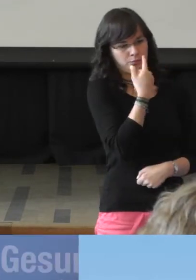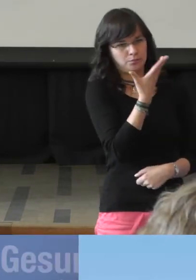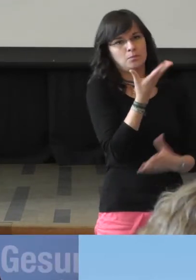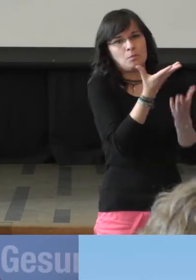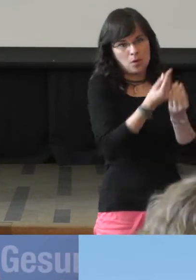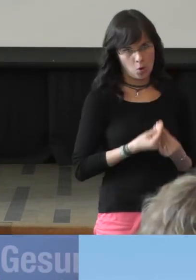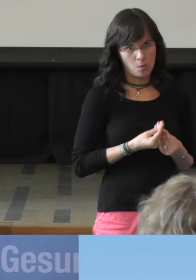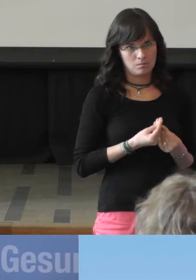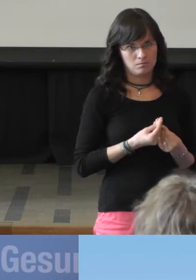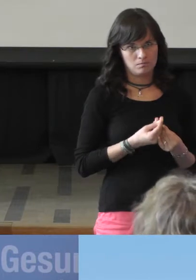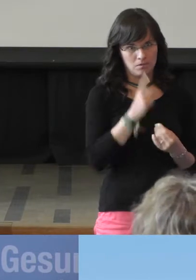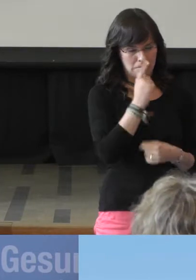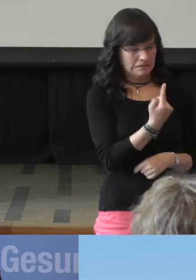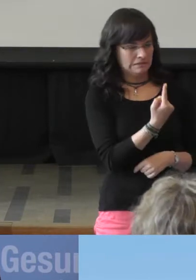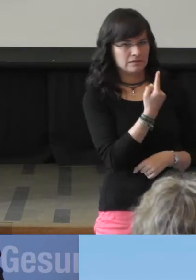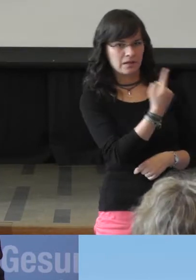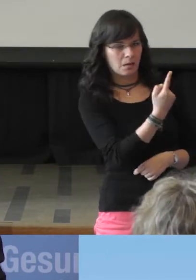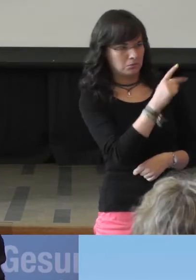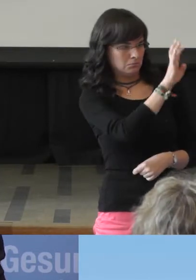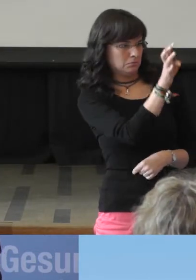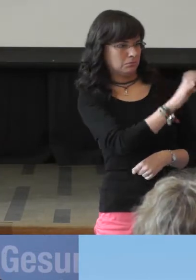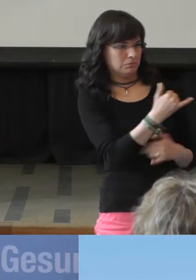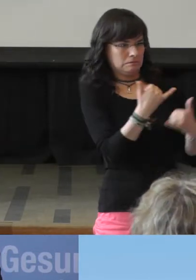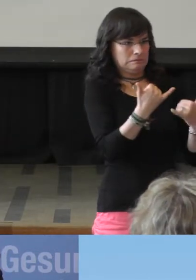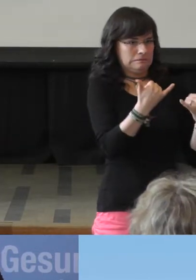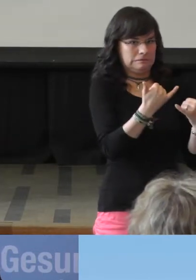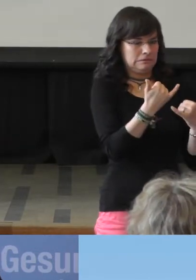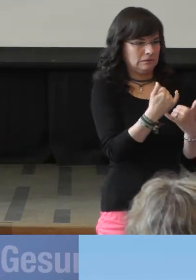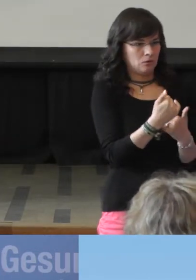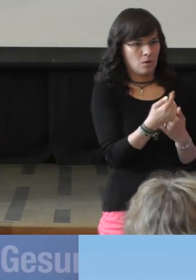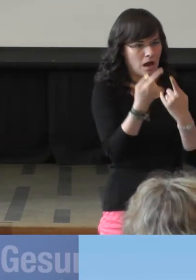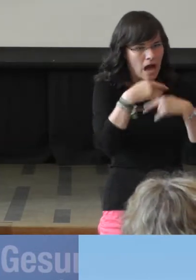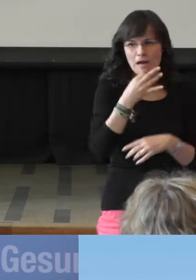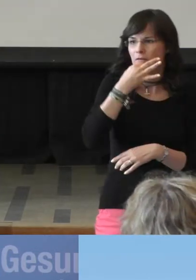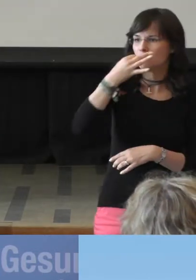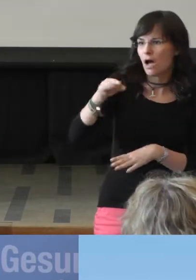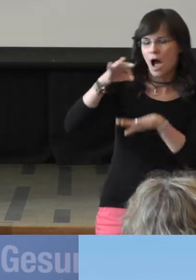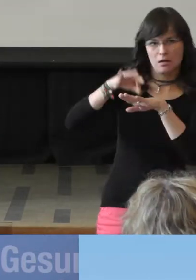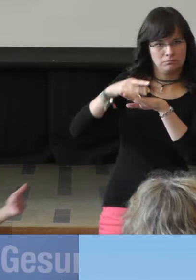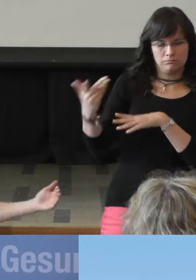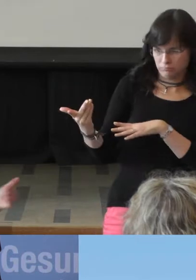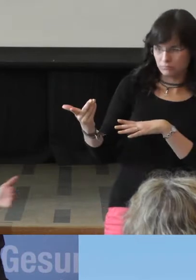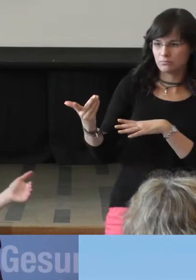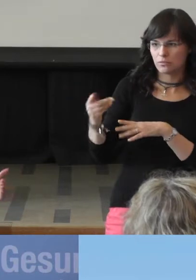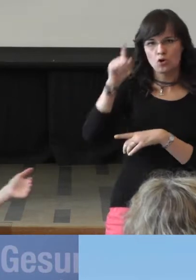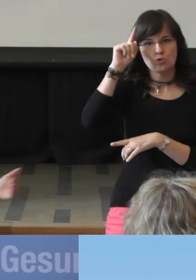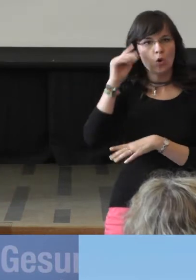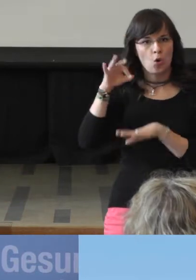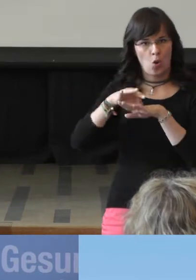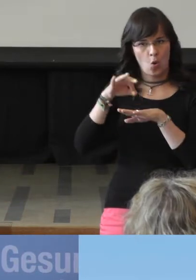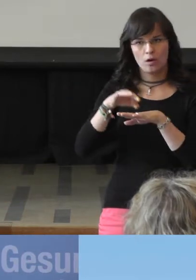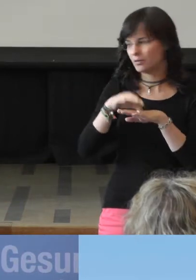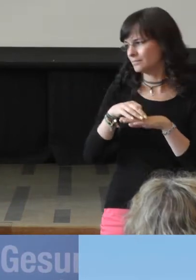Wenn der im Endeffekt jetzt Fragestellungen hat oder wenn er eine Verlaufskontrolle braucht oder eine weiterführende Diagnostik, wäre der niedergelassene Neurologe zuständig